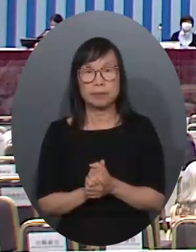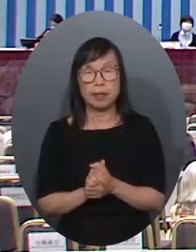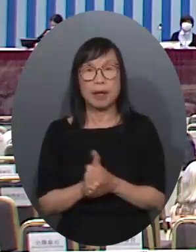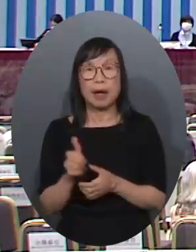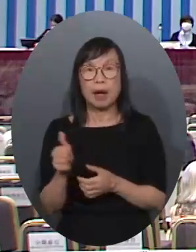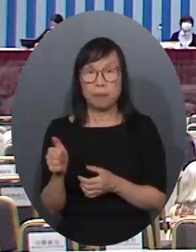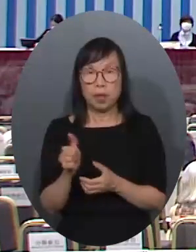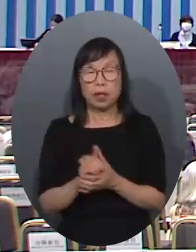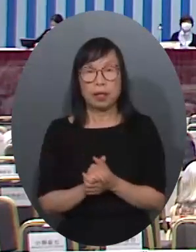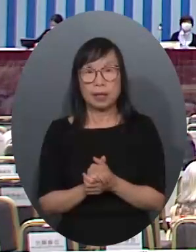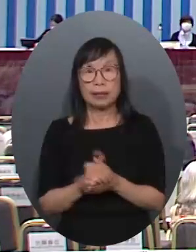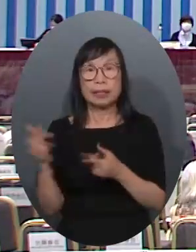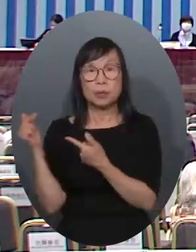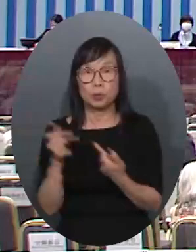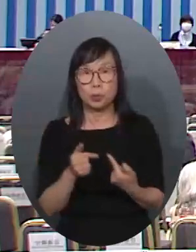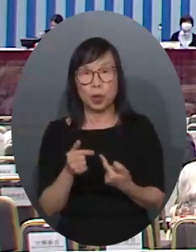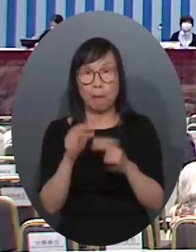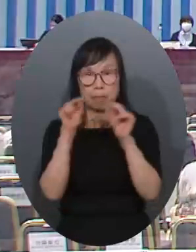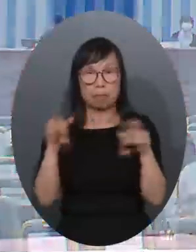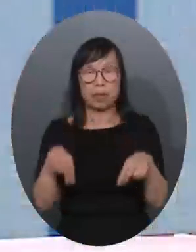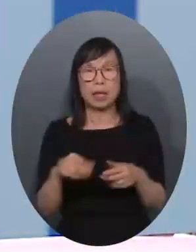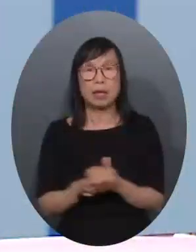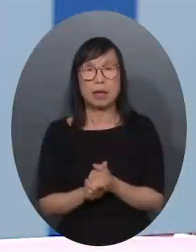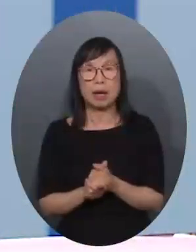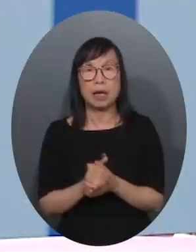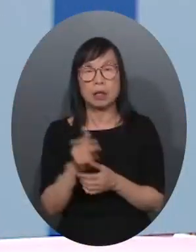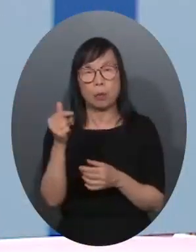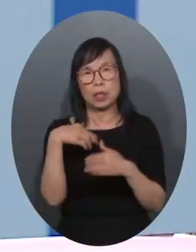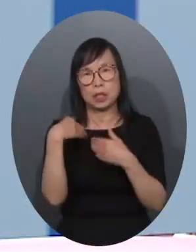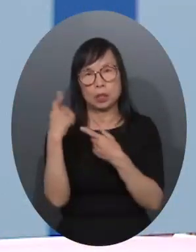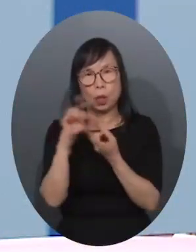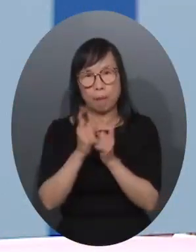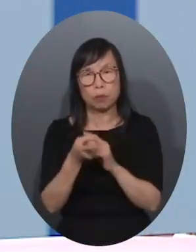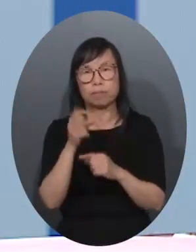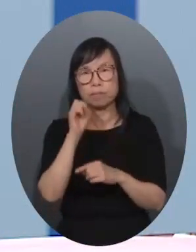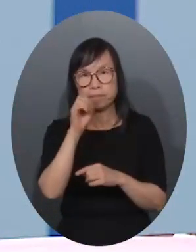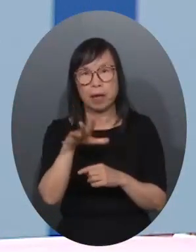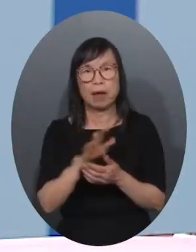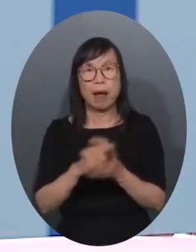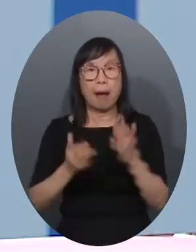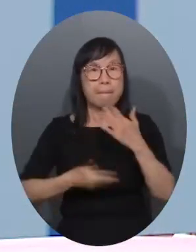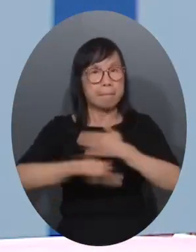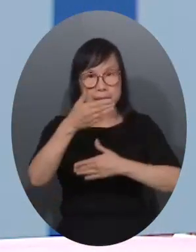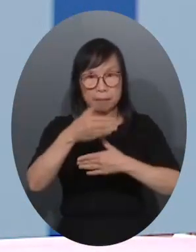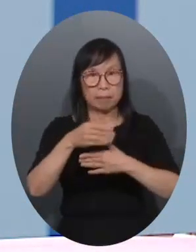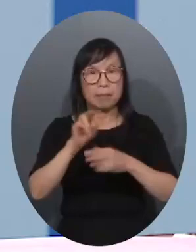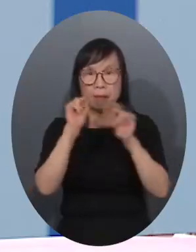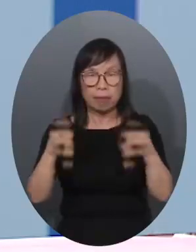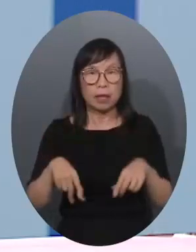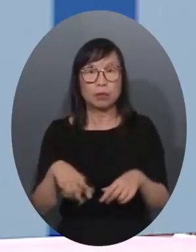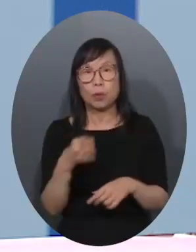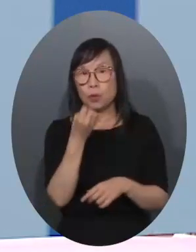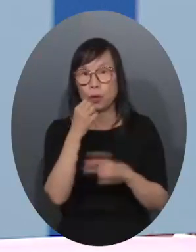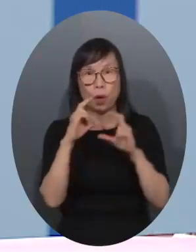該。跟住呢一個問題咧，係受委代表提出嘅，就係佢問咧，亦都係一個物業嘅問題，就係對於港